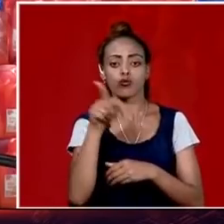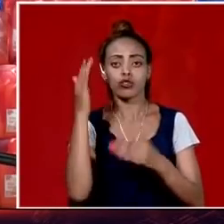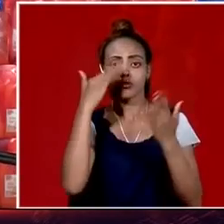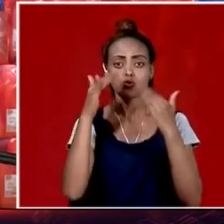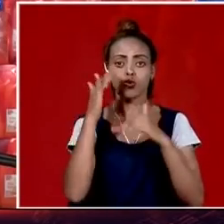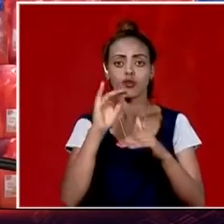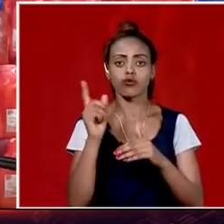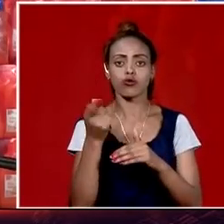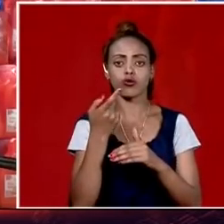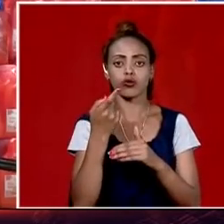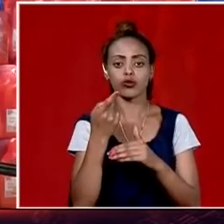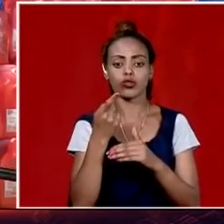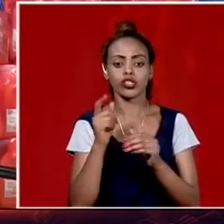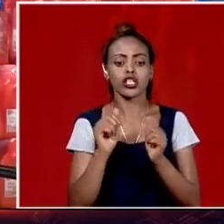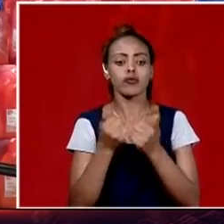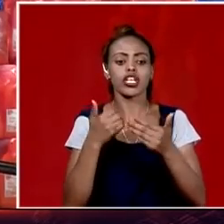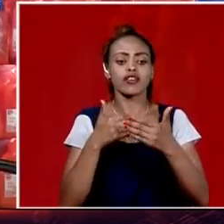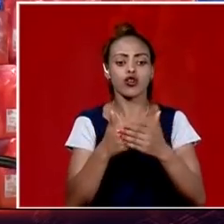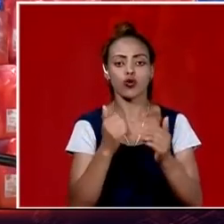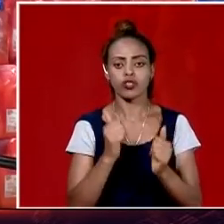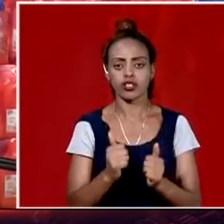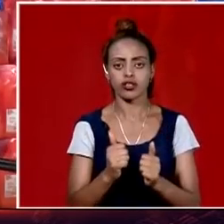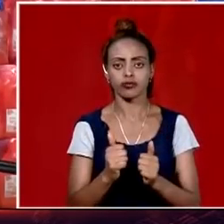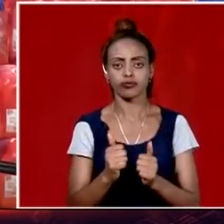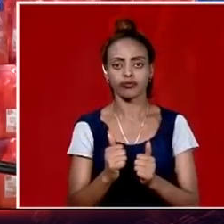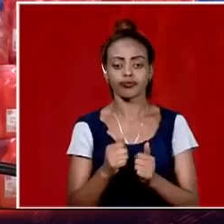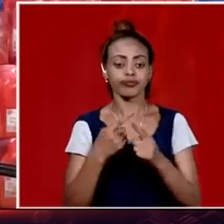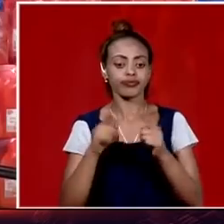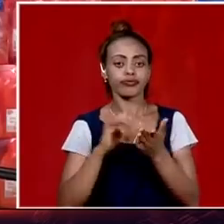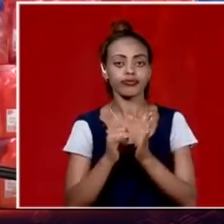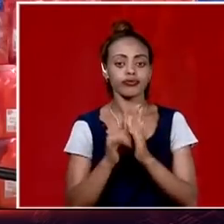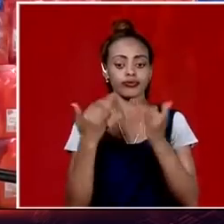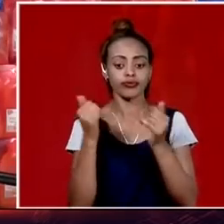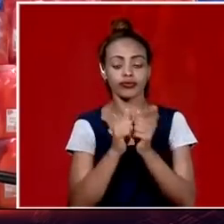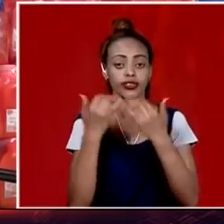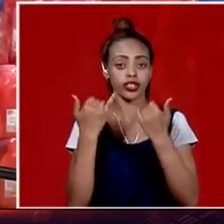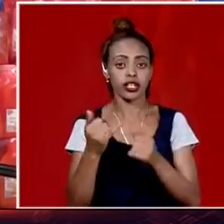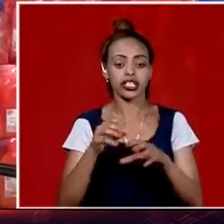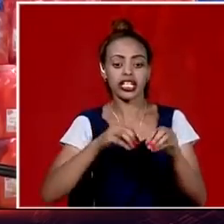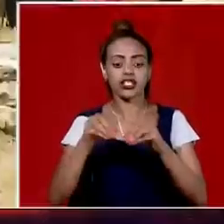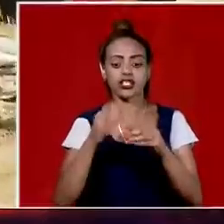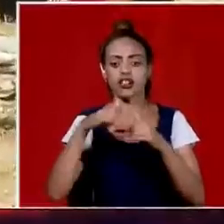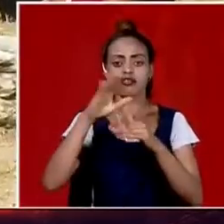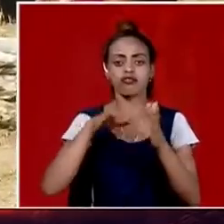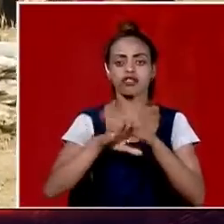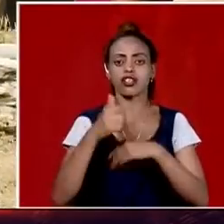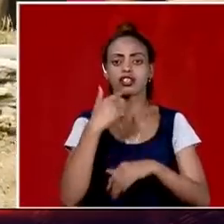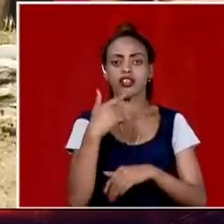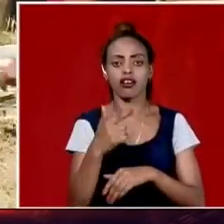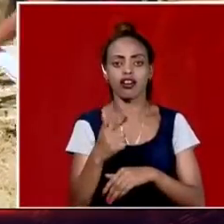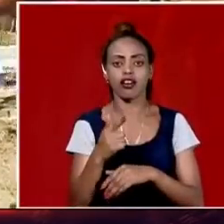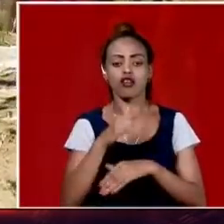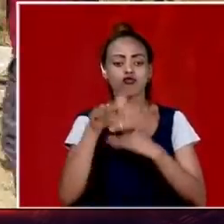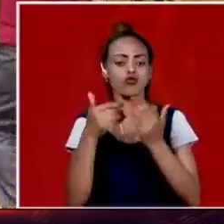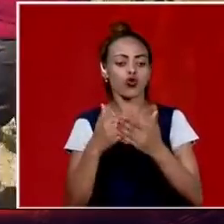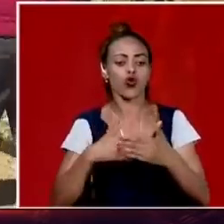ፅጉማት ማንም ክወፅሐሎም ዘይክእል ብፍላይ ድማ መስትናይ ሕዚ ናይ ተንቀሳቂስካ ላዕሊ ታሕቲ ኢልኸን ኩሉ